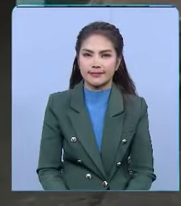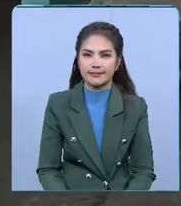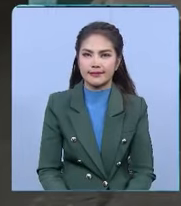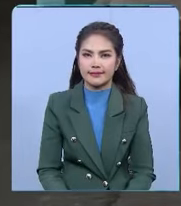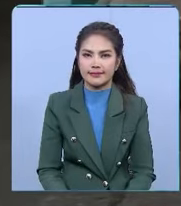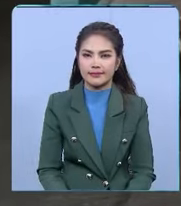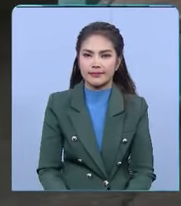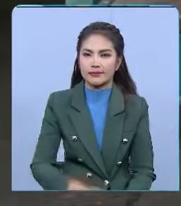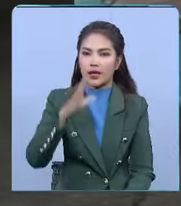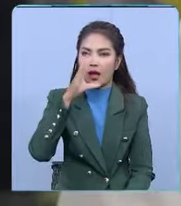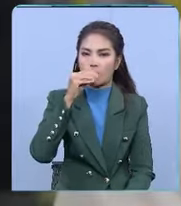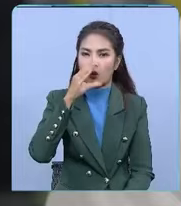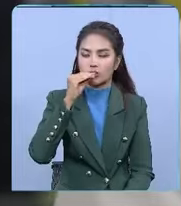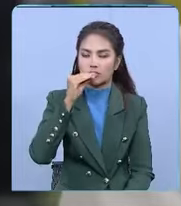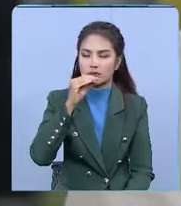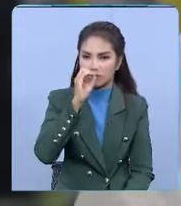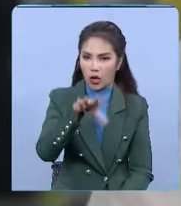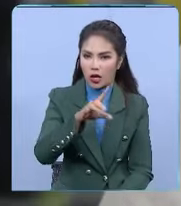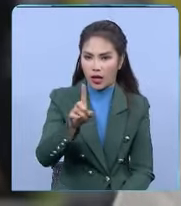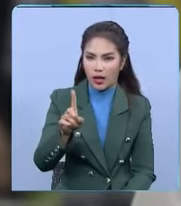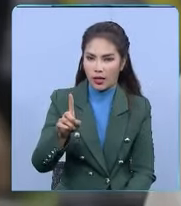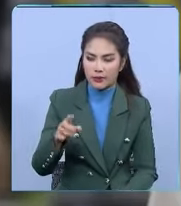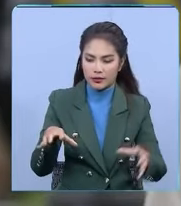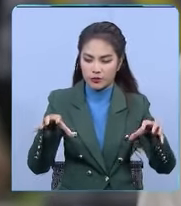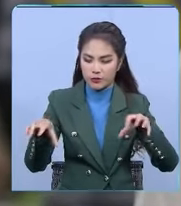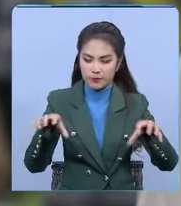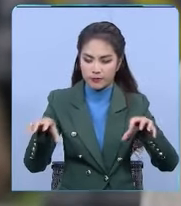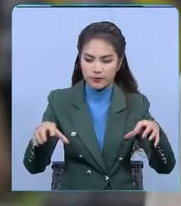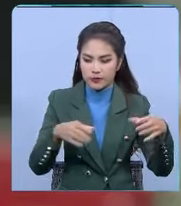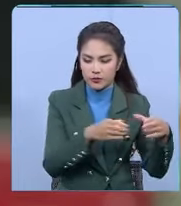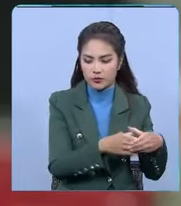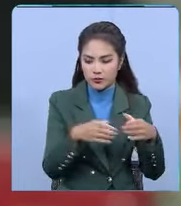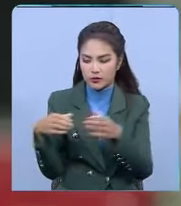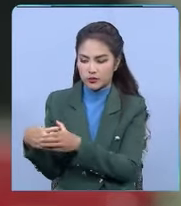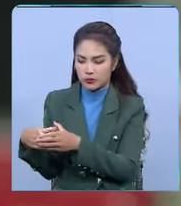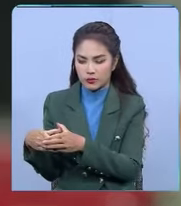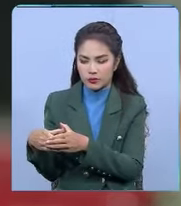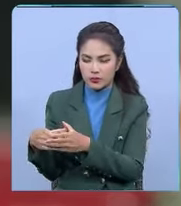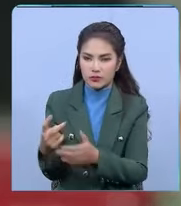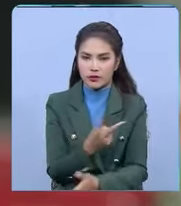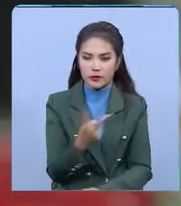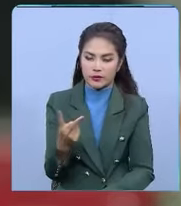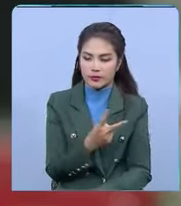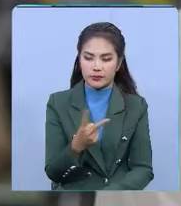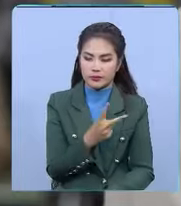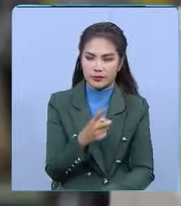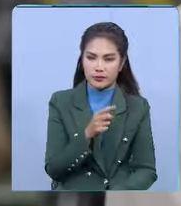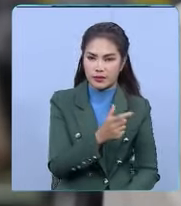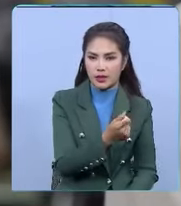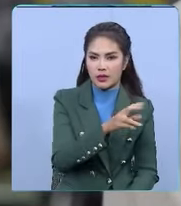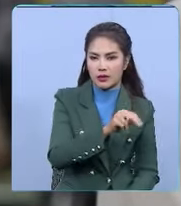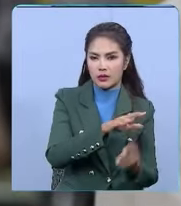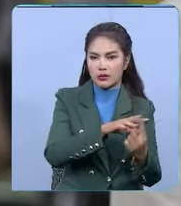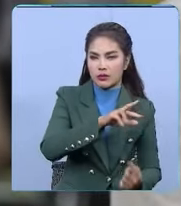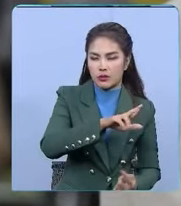ลุงป้อมเคยพูดว่าตอนนี้เนี่ยด้วยความที่มีสองขั้วเขาเป็นเรียกว่ามีเป็นขั้วอนุรักษ์นิยมกับเสรีนิยมและลุงป้อมมีจดหม